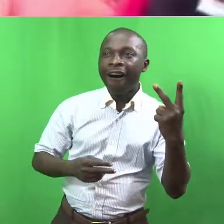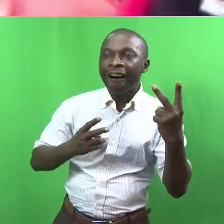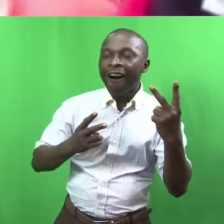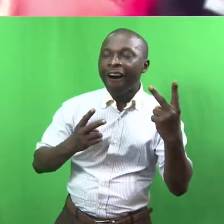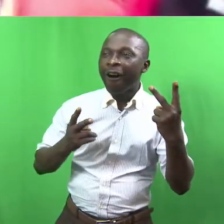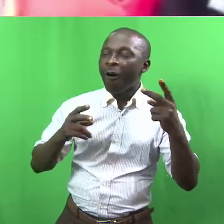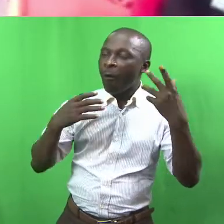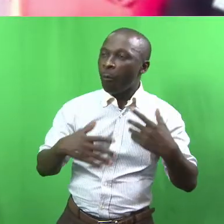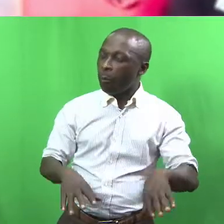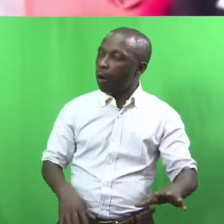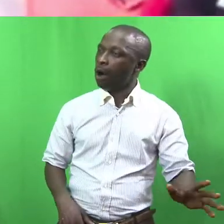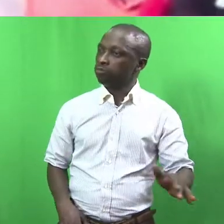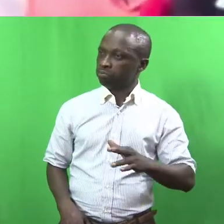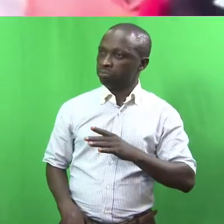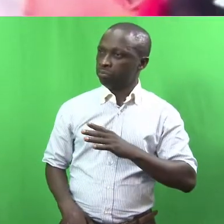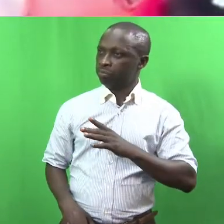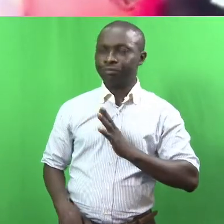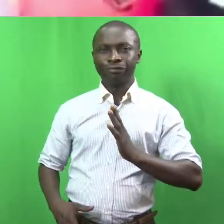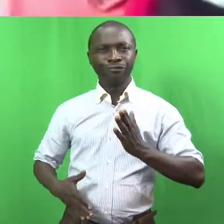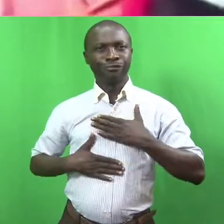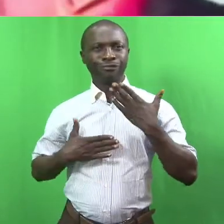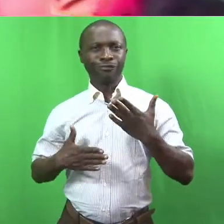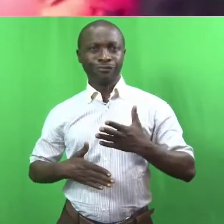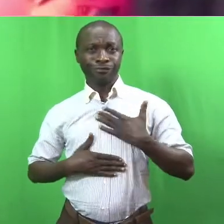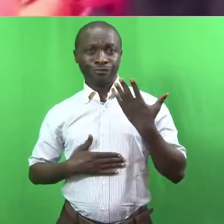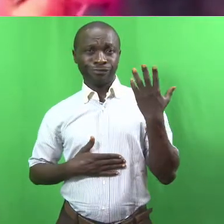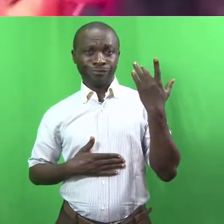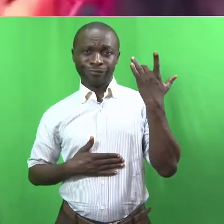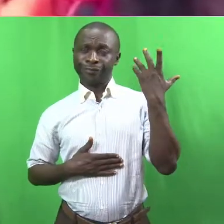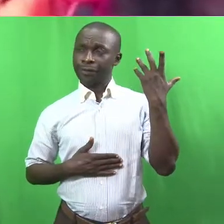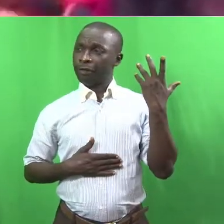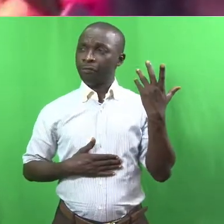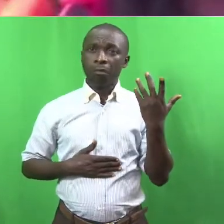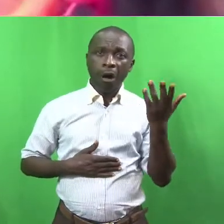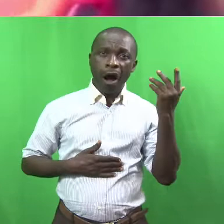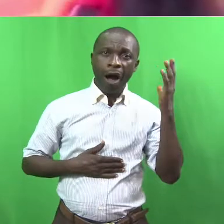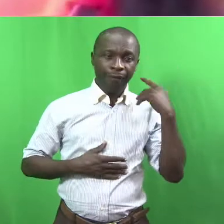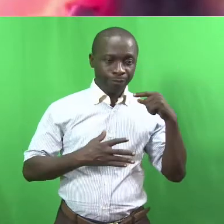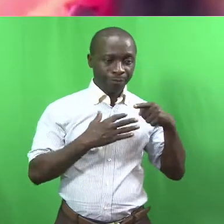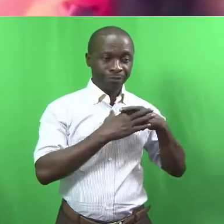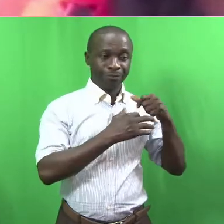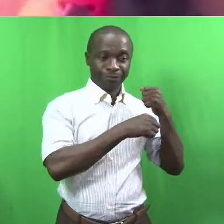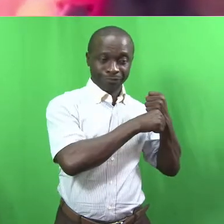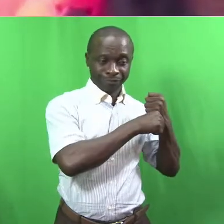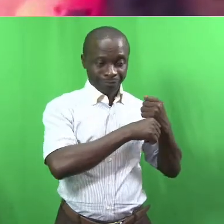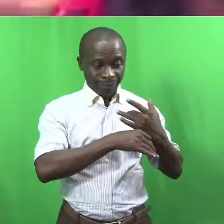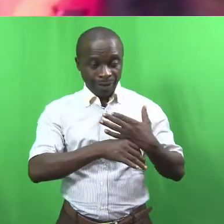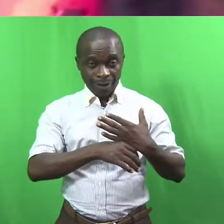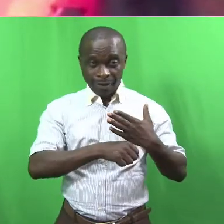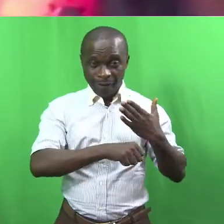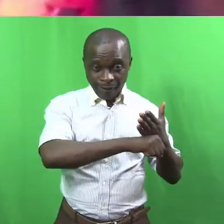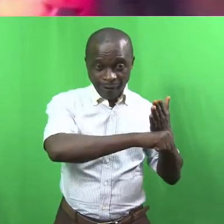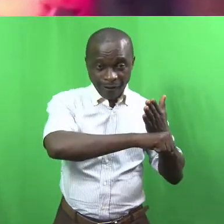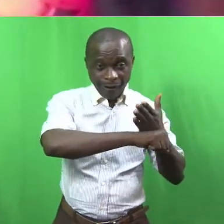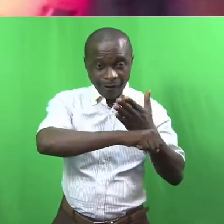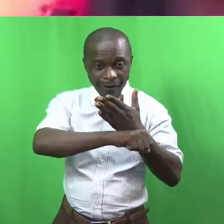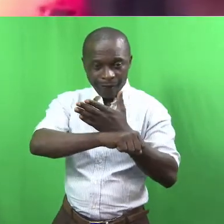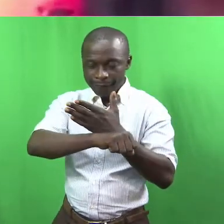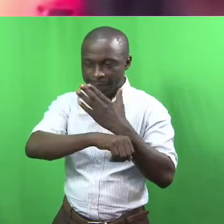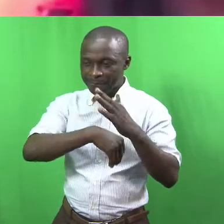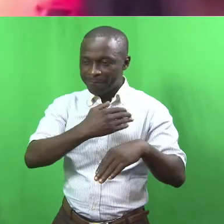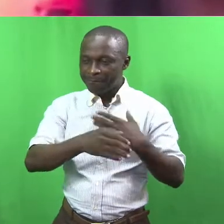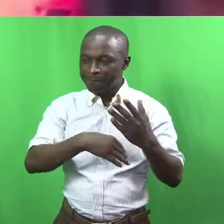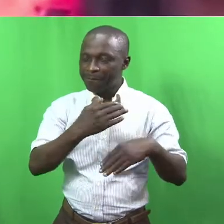rythme très appréciable. Je me réjouis également et surtout pour ce que j'ai vu avec les populations. Vous